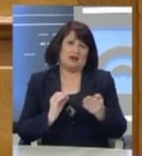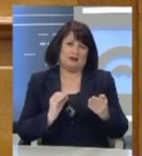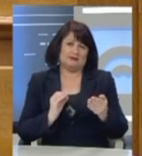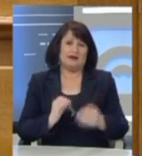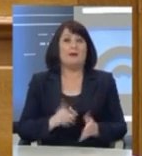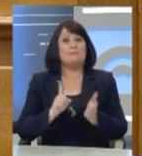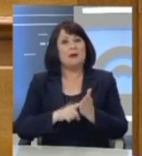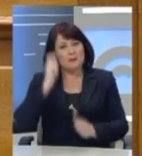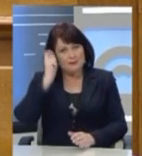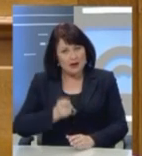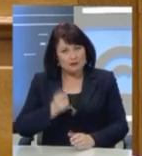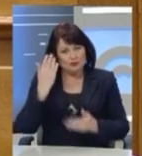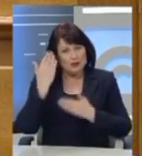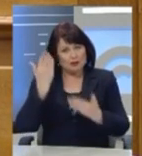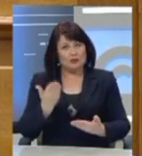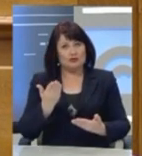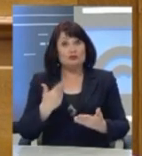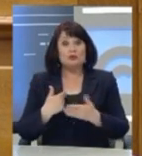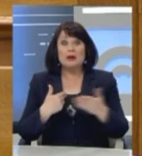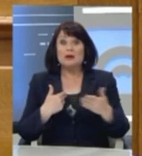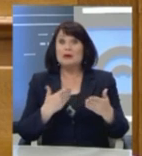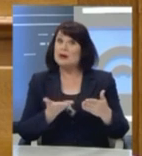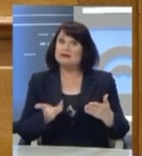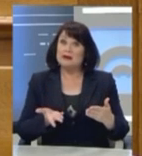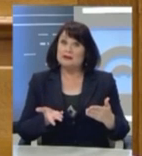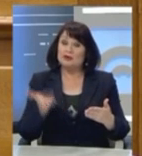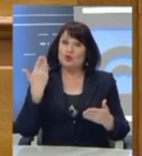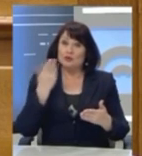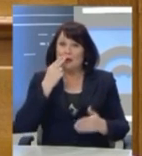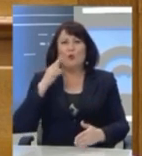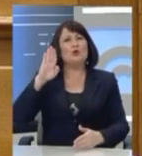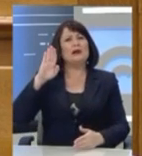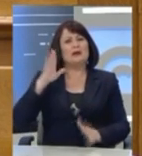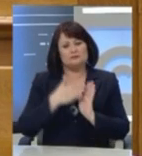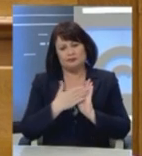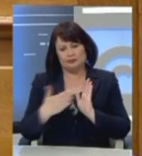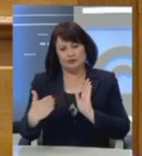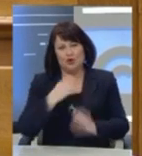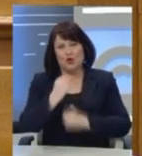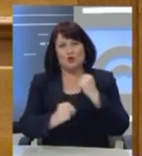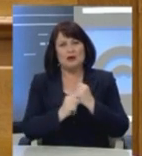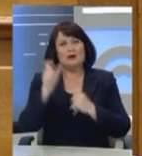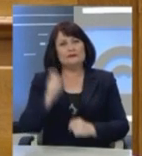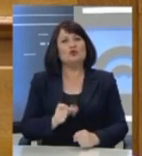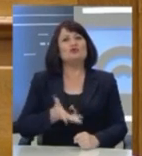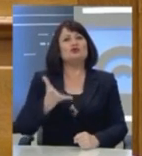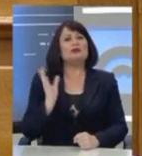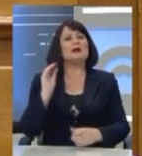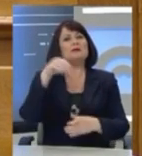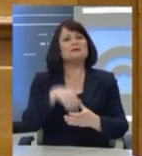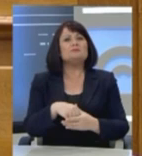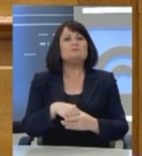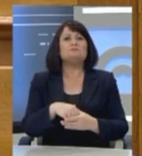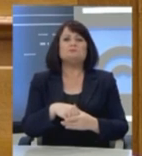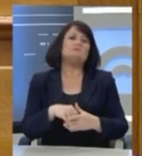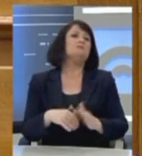να το αναγνωρίσουμε ότι κατά την περίοδο της δικτατορίας δραστηριοποιήθηκε ενεργά